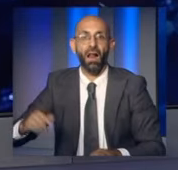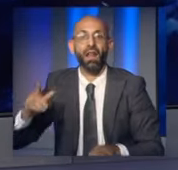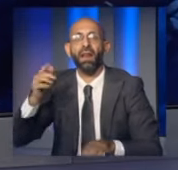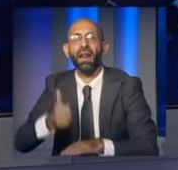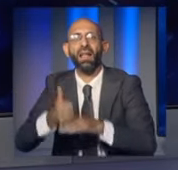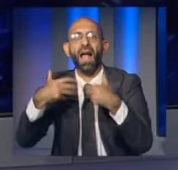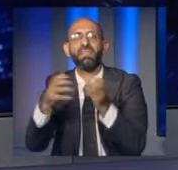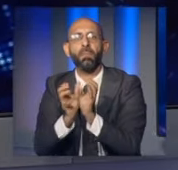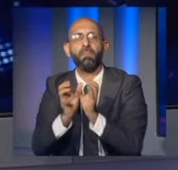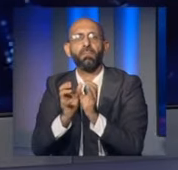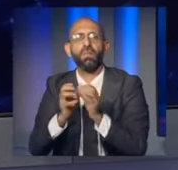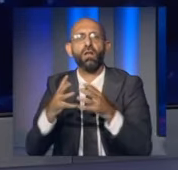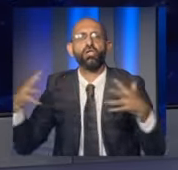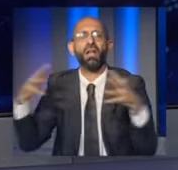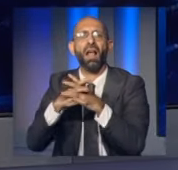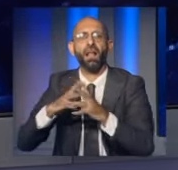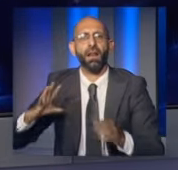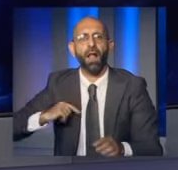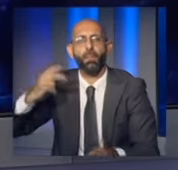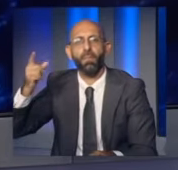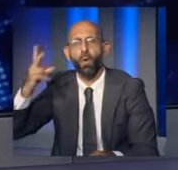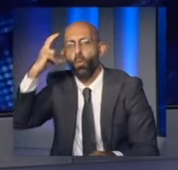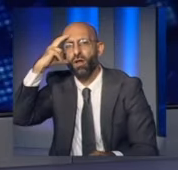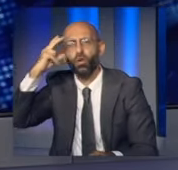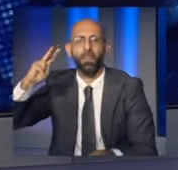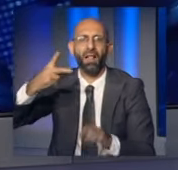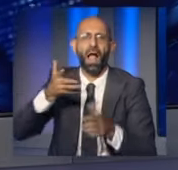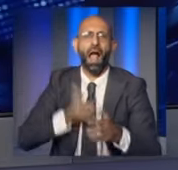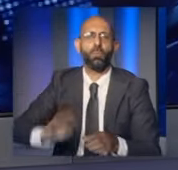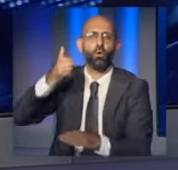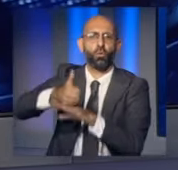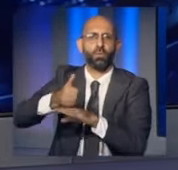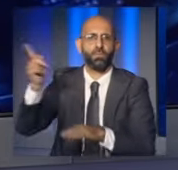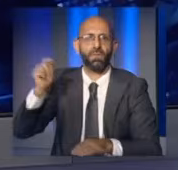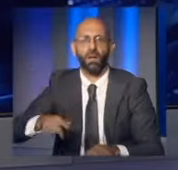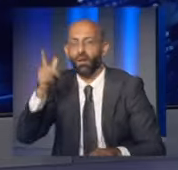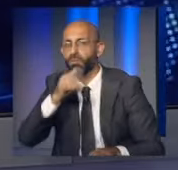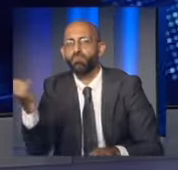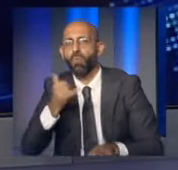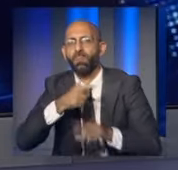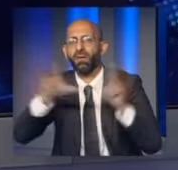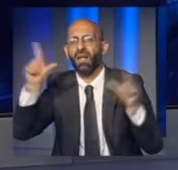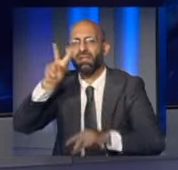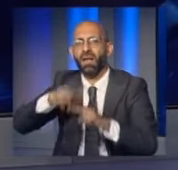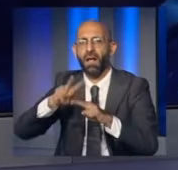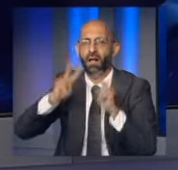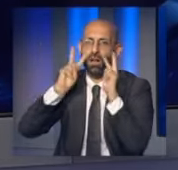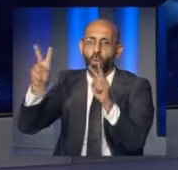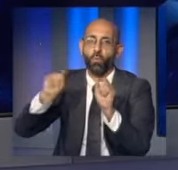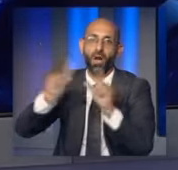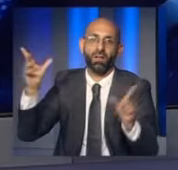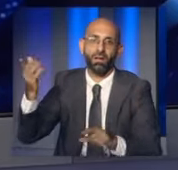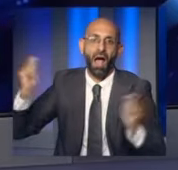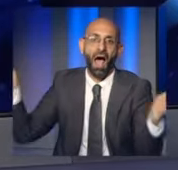في خلال تمثيله رئيس حزب التقدم الاشتراكي النائب تيمور جنبلاط في افتتاح معرض كتاب البقاع الغربي الأول إلى